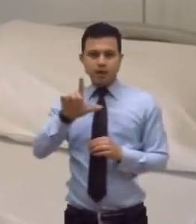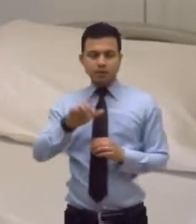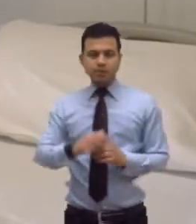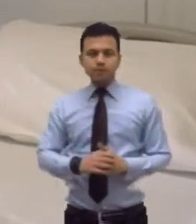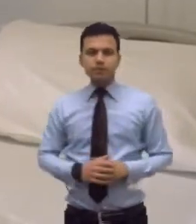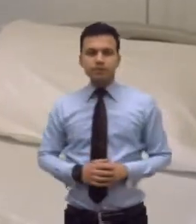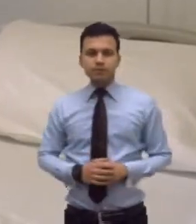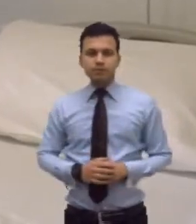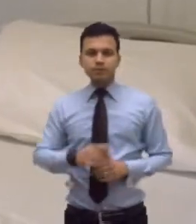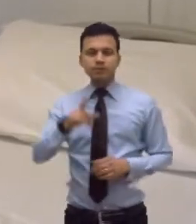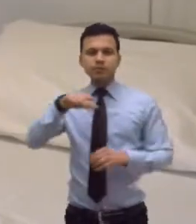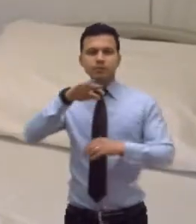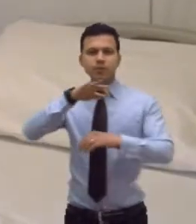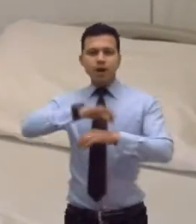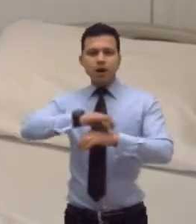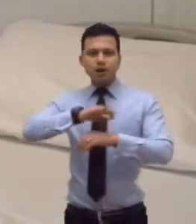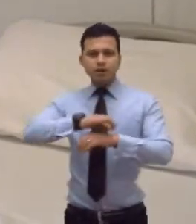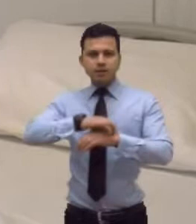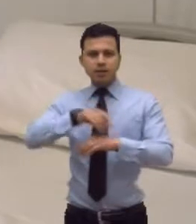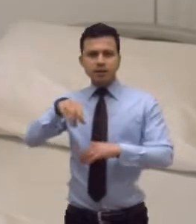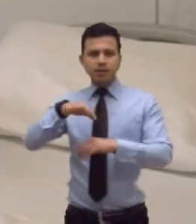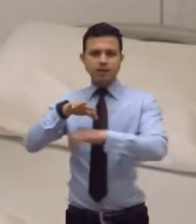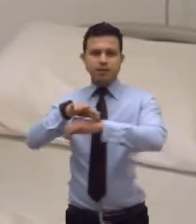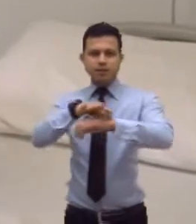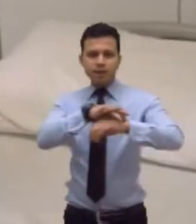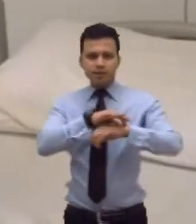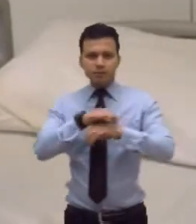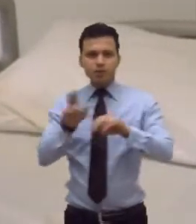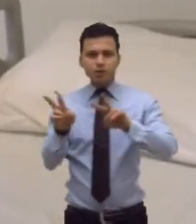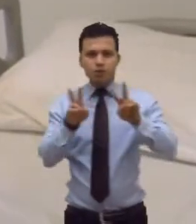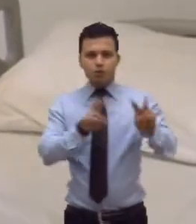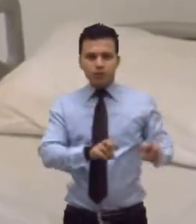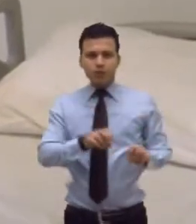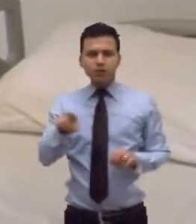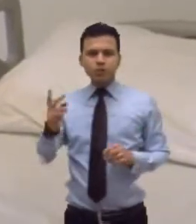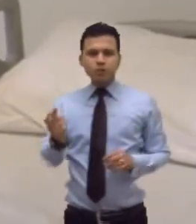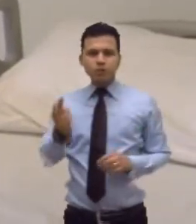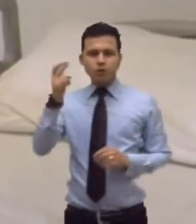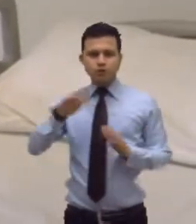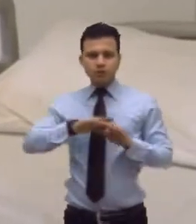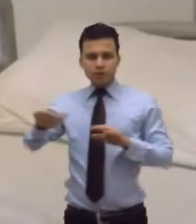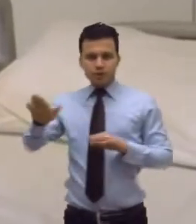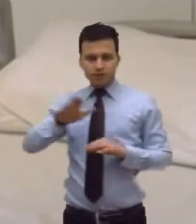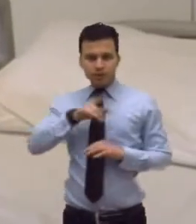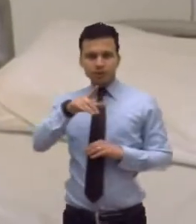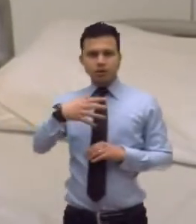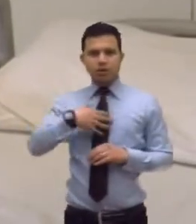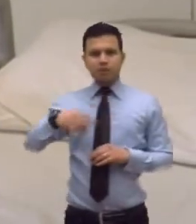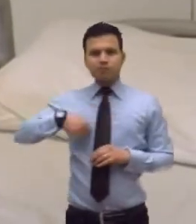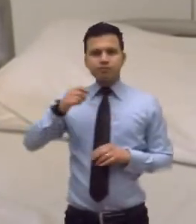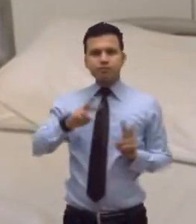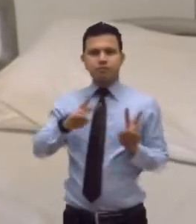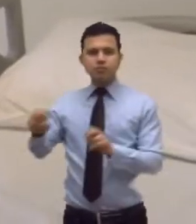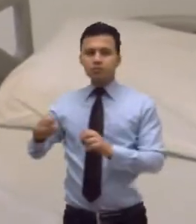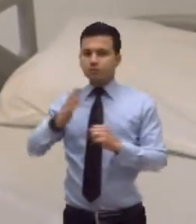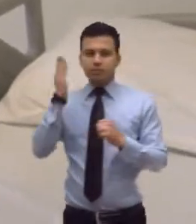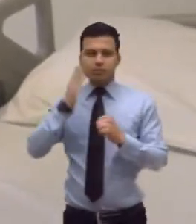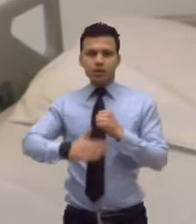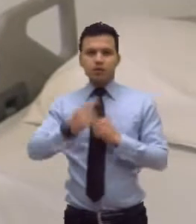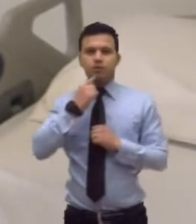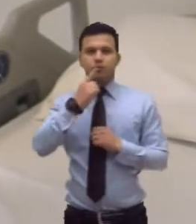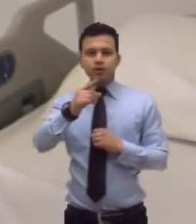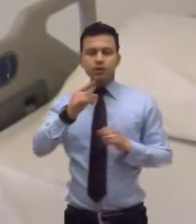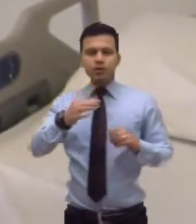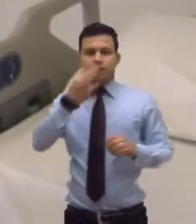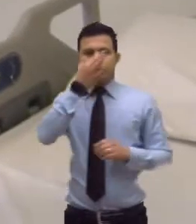personelinize başvurunuz. Hasta yataklarına refakatçi ve ziyaretçiler tarafından oturulması, boş yataklara yatılması uygun değildir. Nevresim